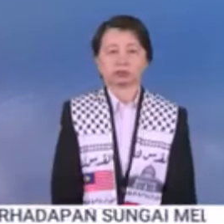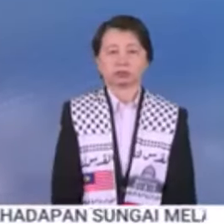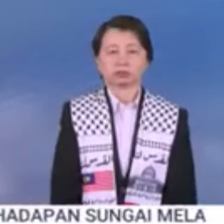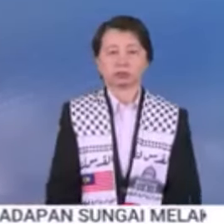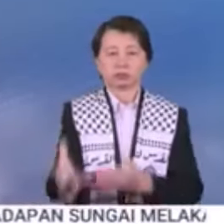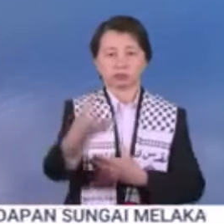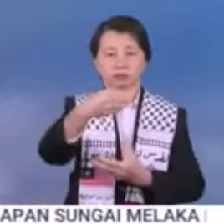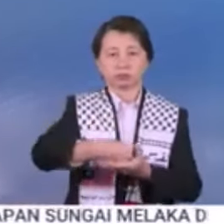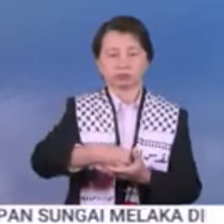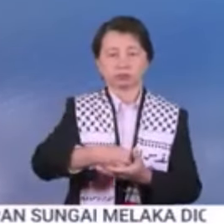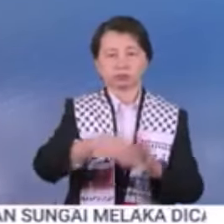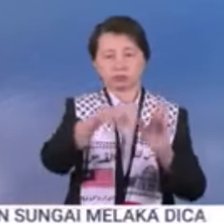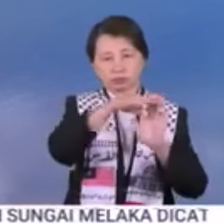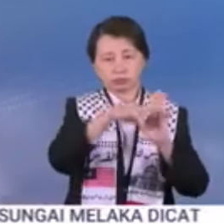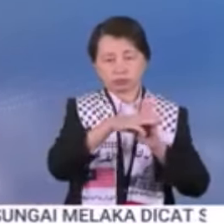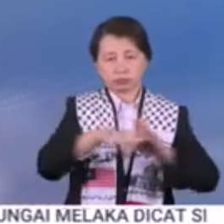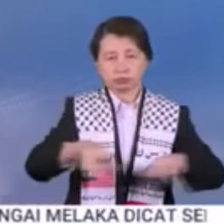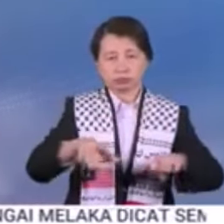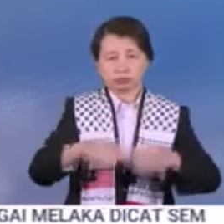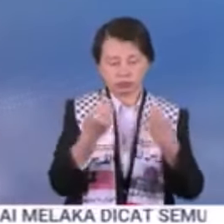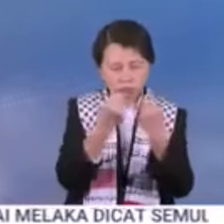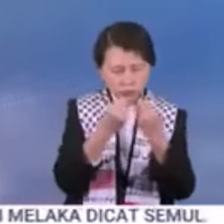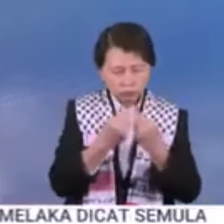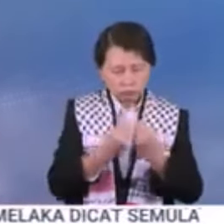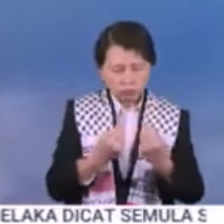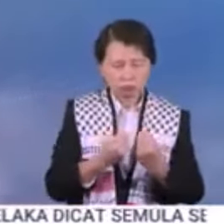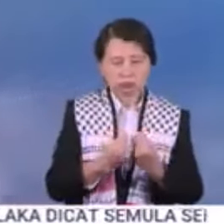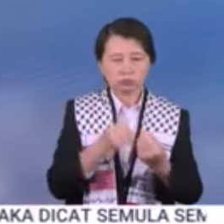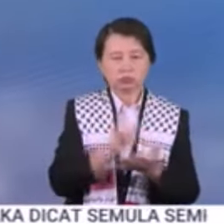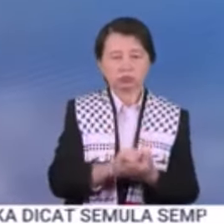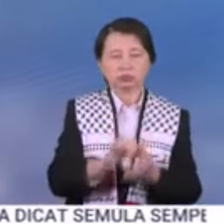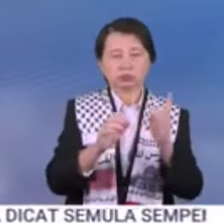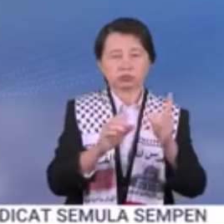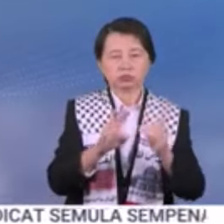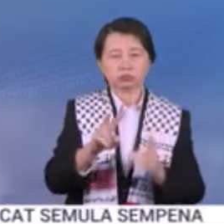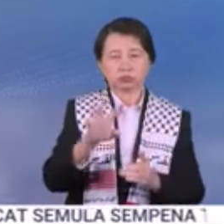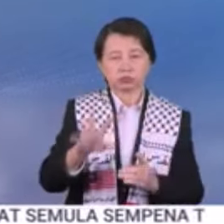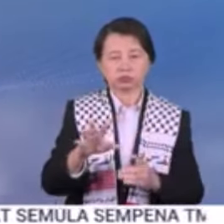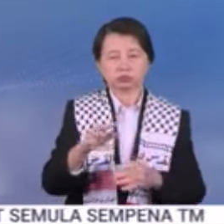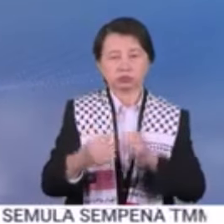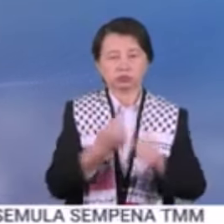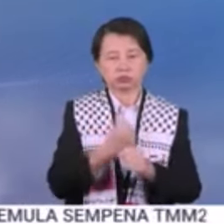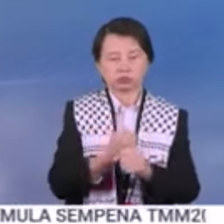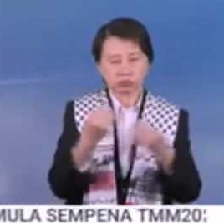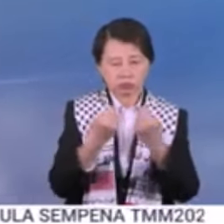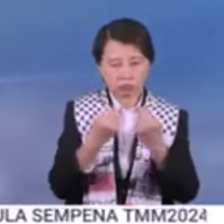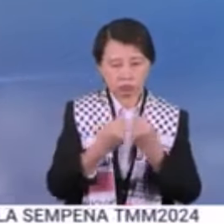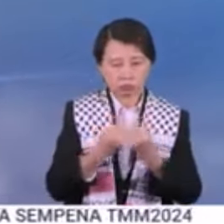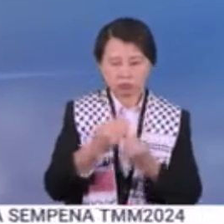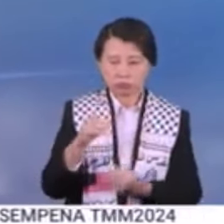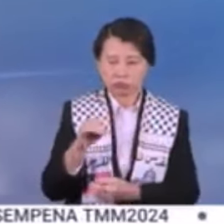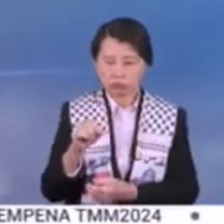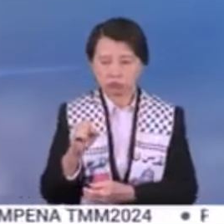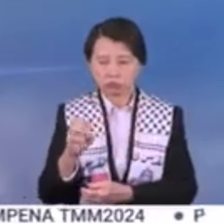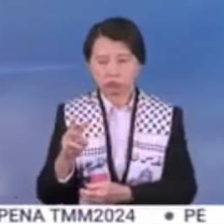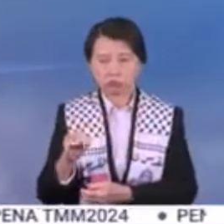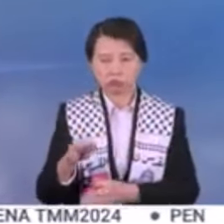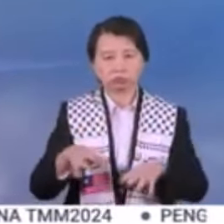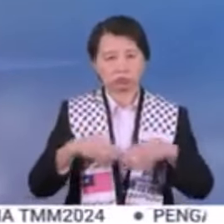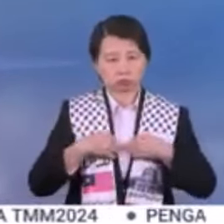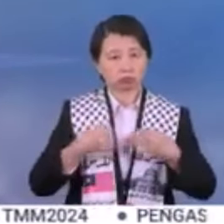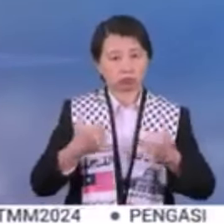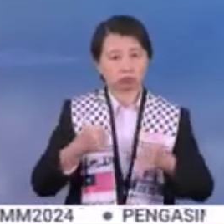sesi libat urus memperincikan pelaksanaan bancian pertanian 2024 anjuran jabatan perangkaan dsum terima sambutan